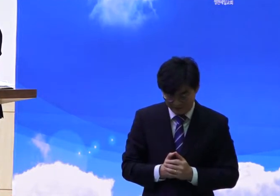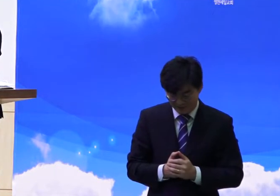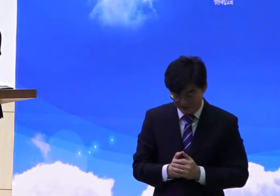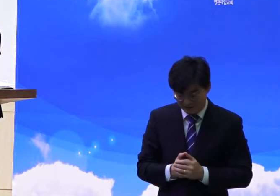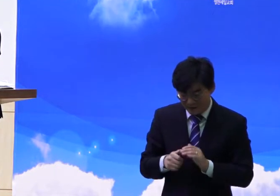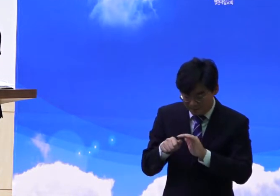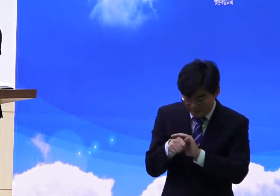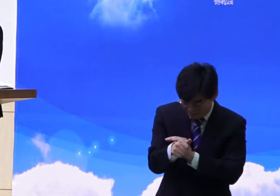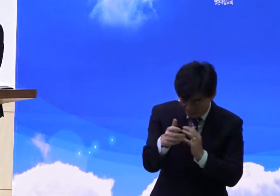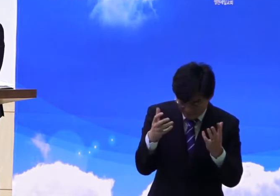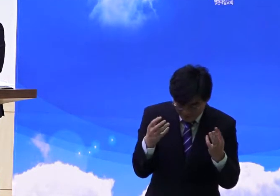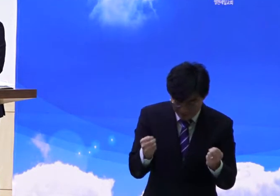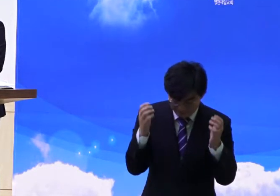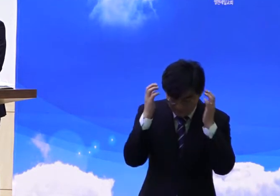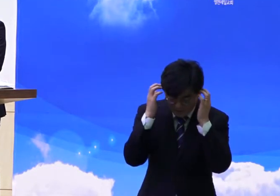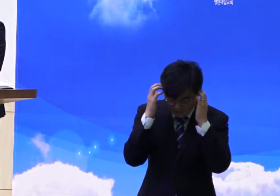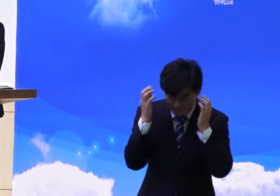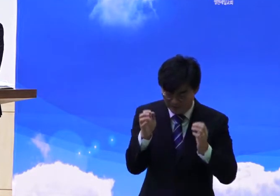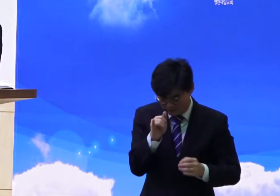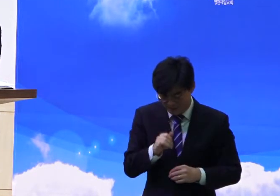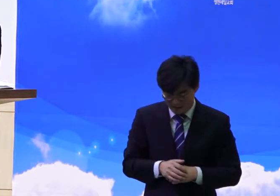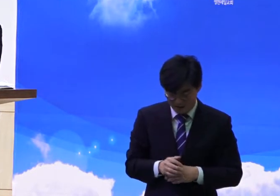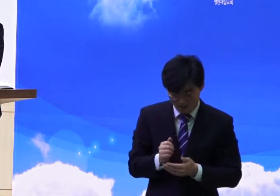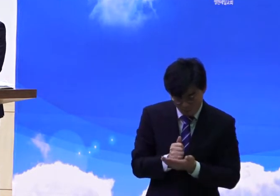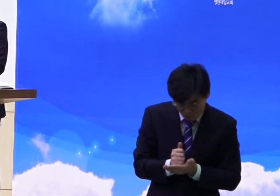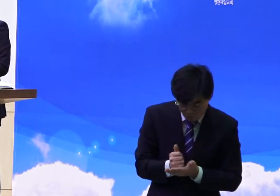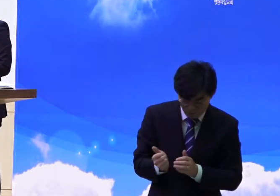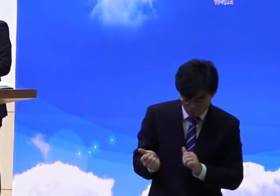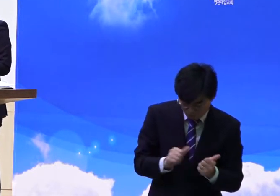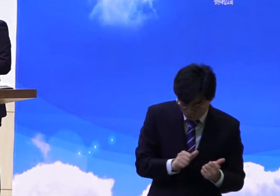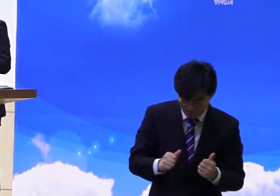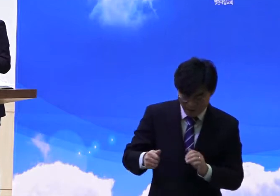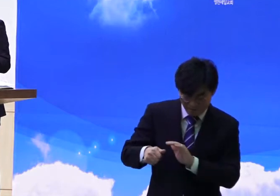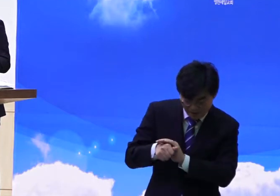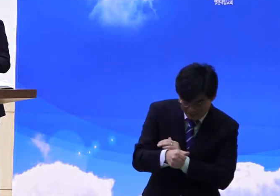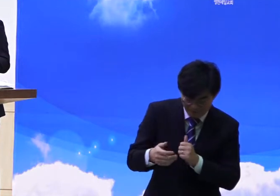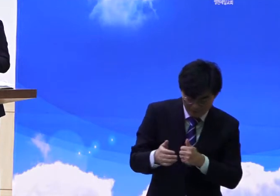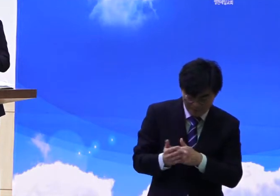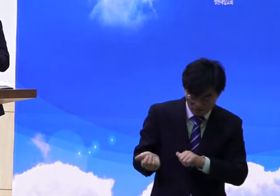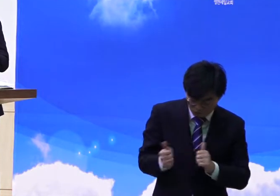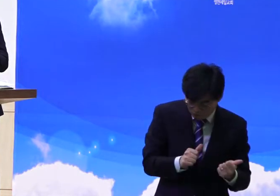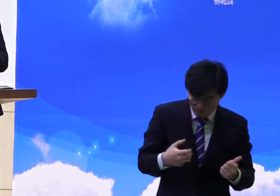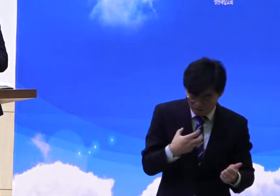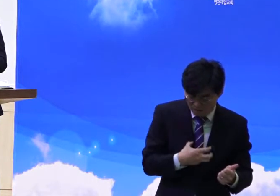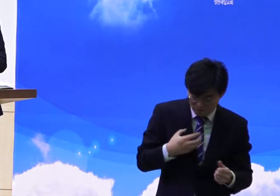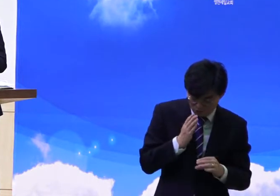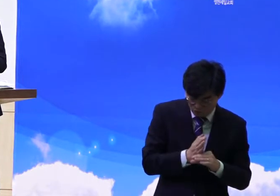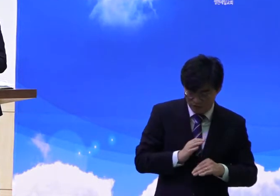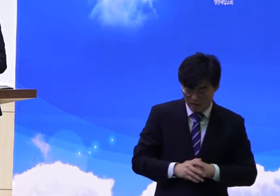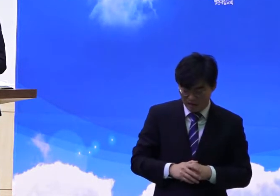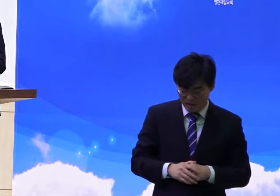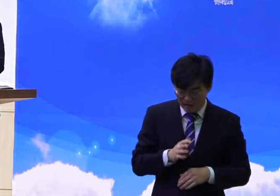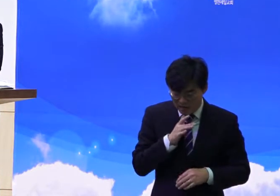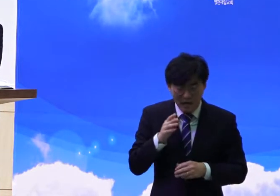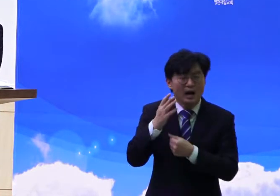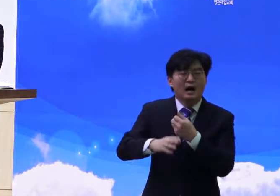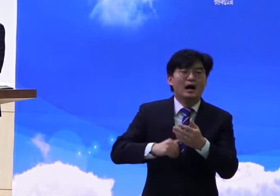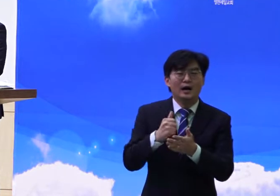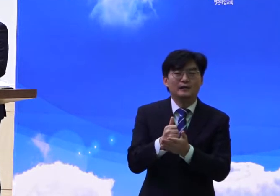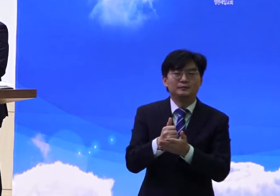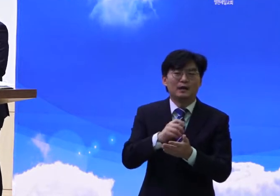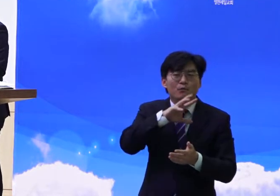옆 사람이 죽어가는 것을 보면서 생명의 위험을 느꼈을 것이고, 또 그 모든 상황이 하나님의 주권 아래에 있다는 것, 이